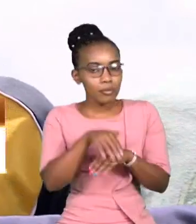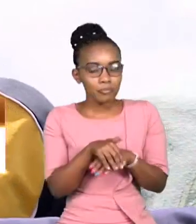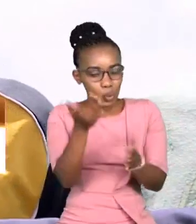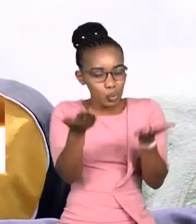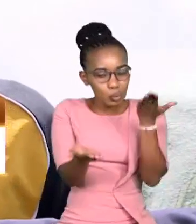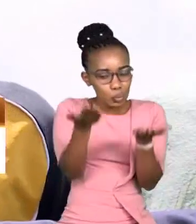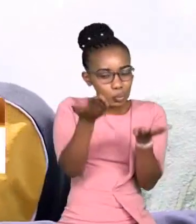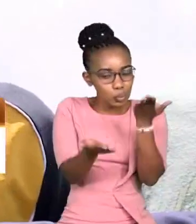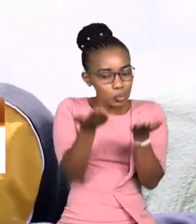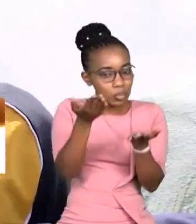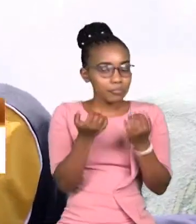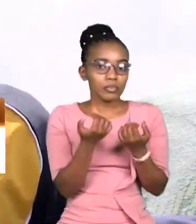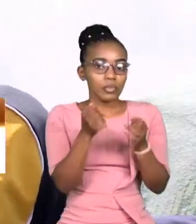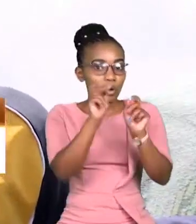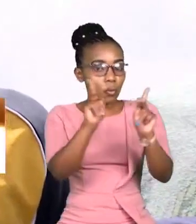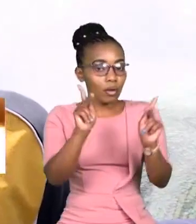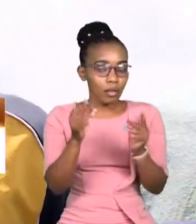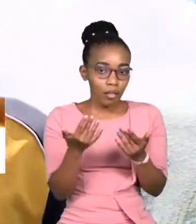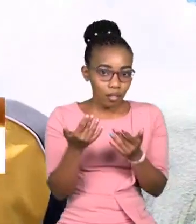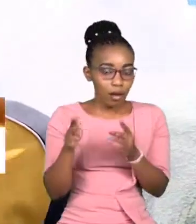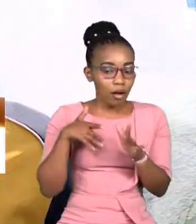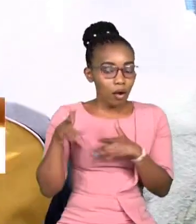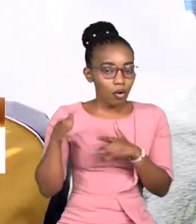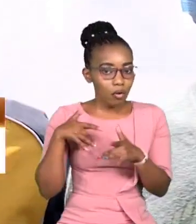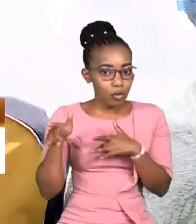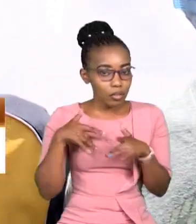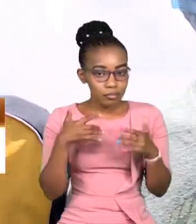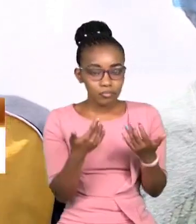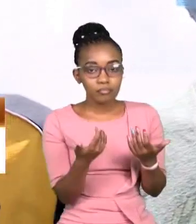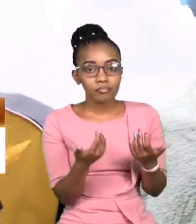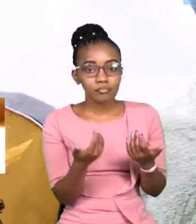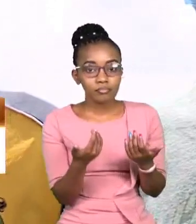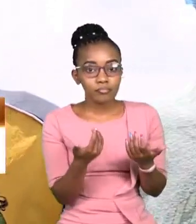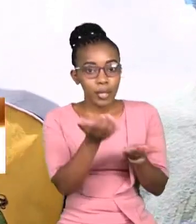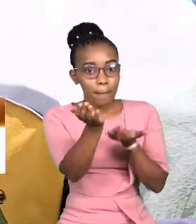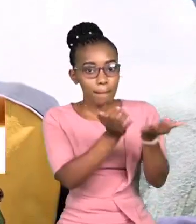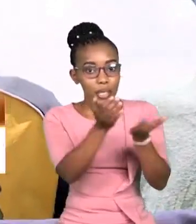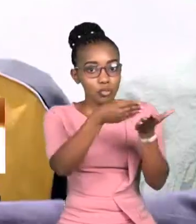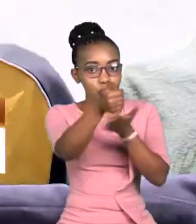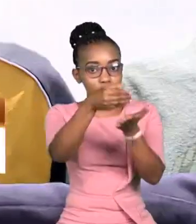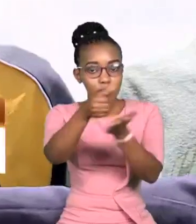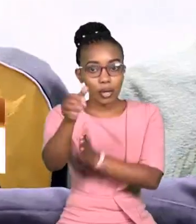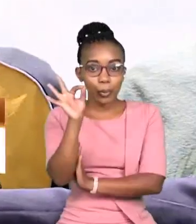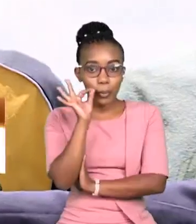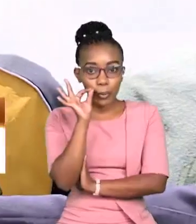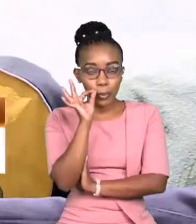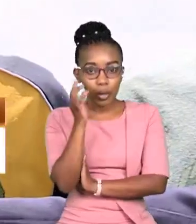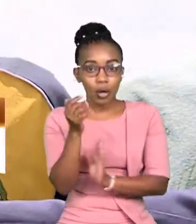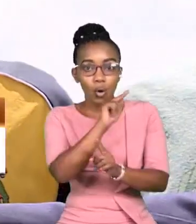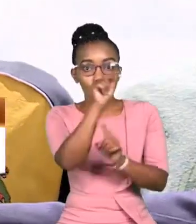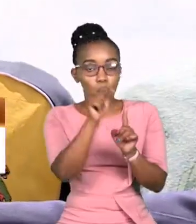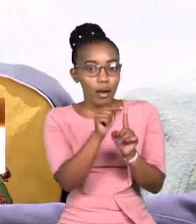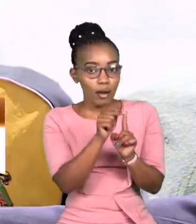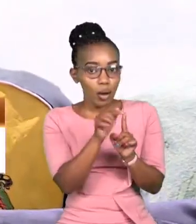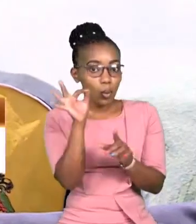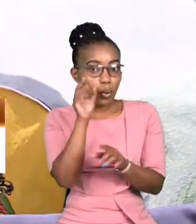sana, sawa. Okay, kulingana na busy ya kuuza ngoi na nini kufungwa ati iko